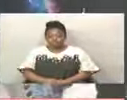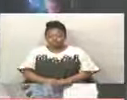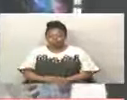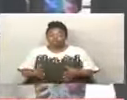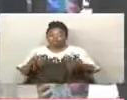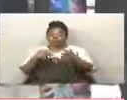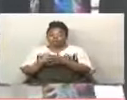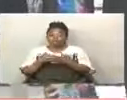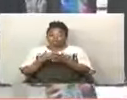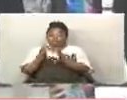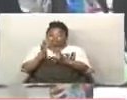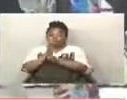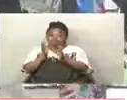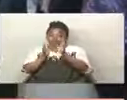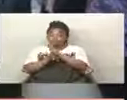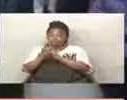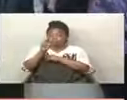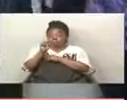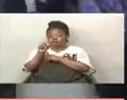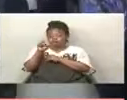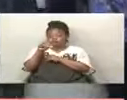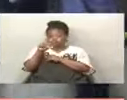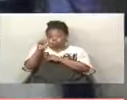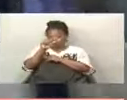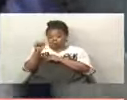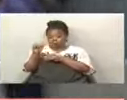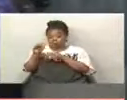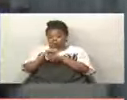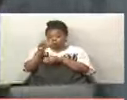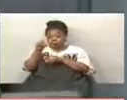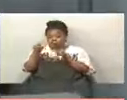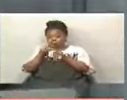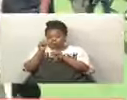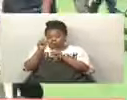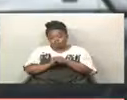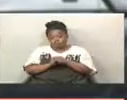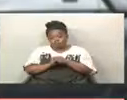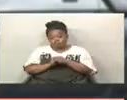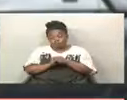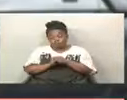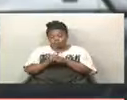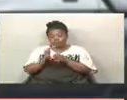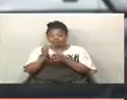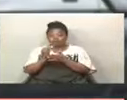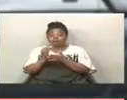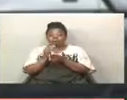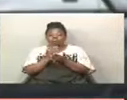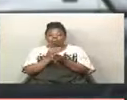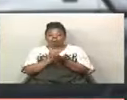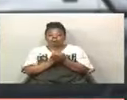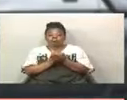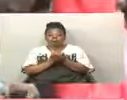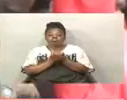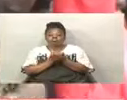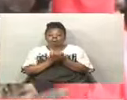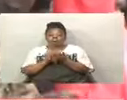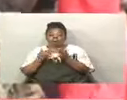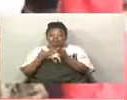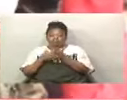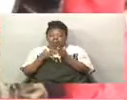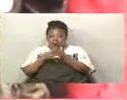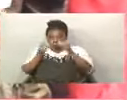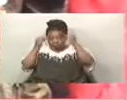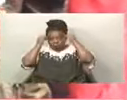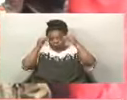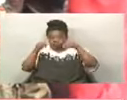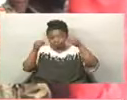kule lino liyazi mida nesu ntukuma msubuzi edo mlimiwe mwanyi ulva president ni mchale kuwa nizitegi andasa President